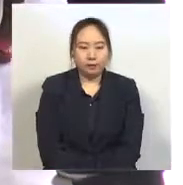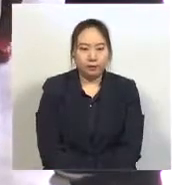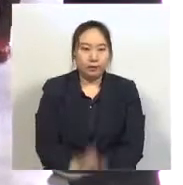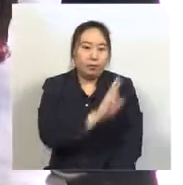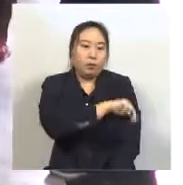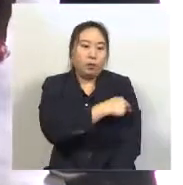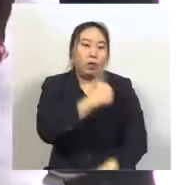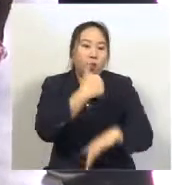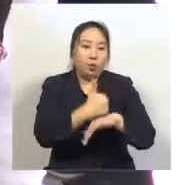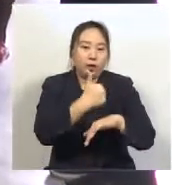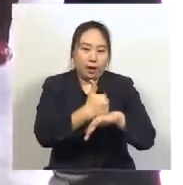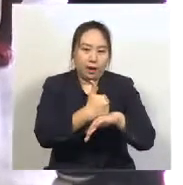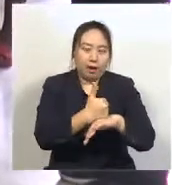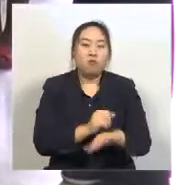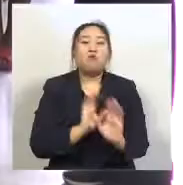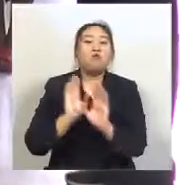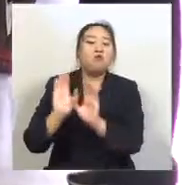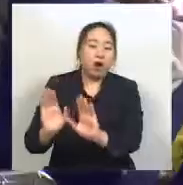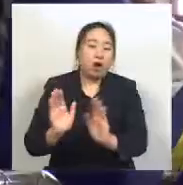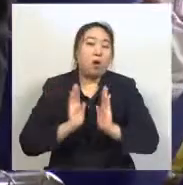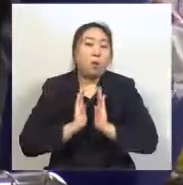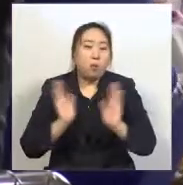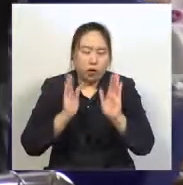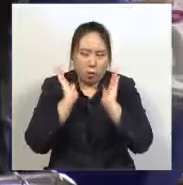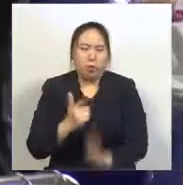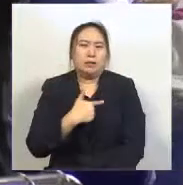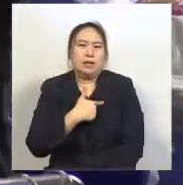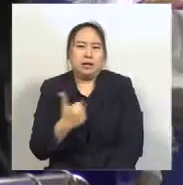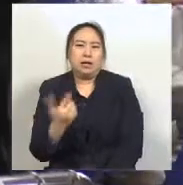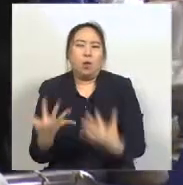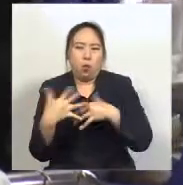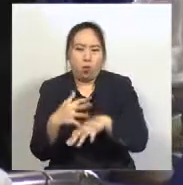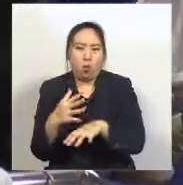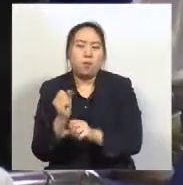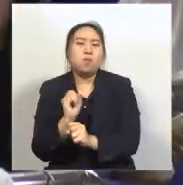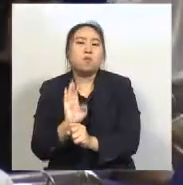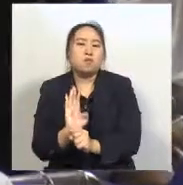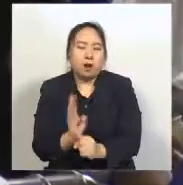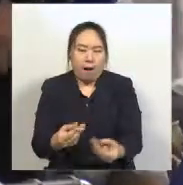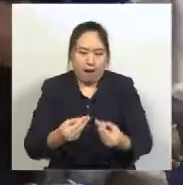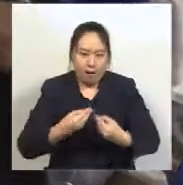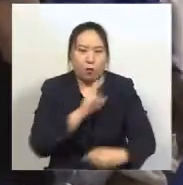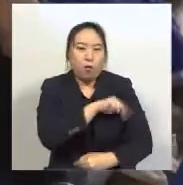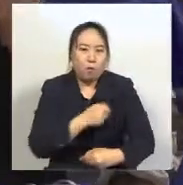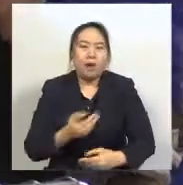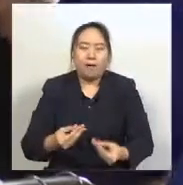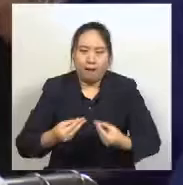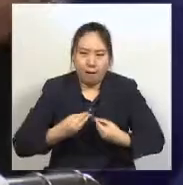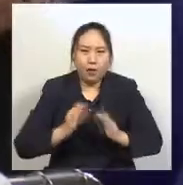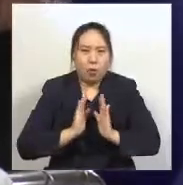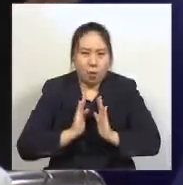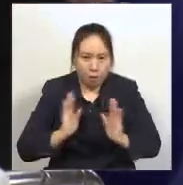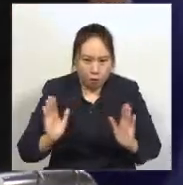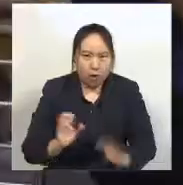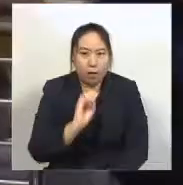ผู้อำนวยการโรงพยาบาลคูเมืองฝากขอบคุณผู้ใจบุญที่ร่วมบริจาคกับทางโรงพยาบาลทุกคนมาด้วยนะคะพร้อมกับรับป